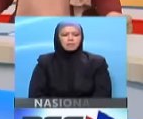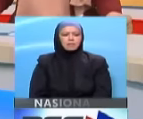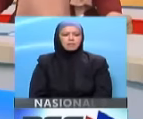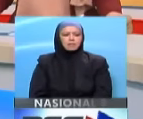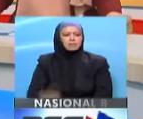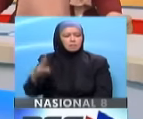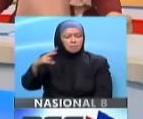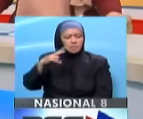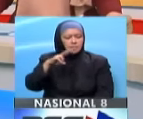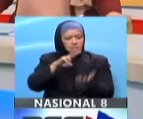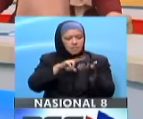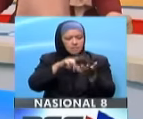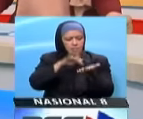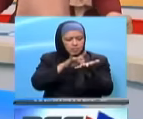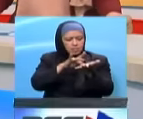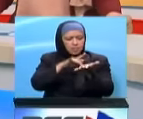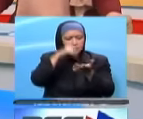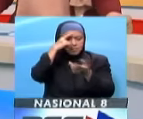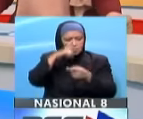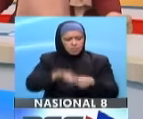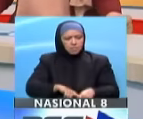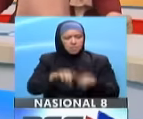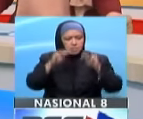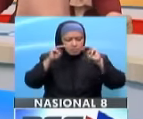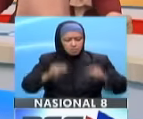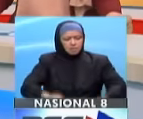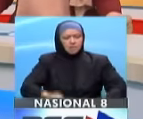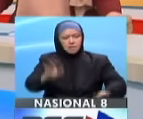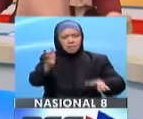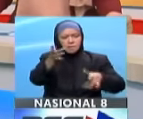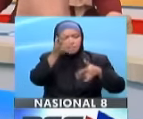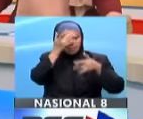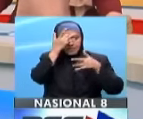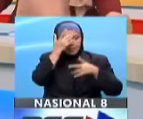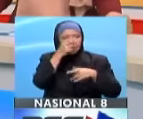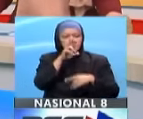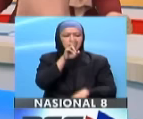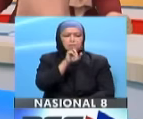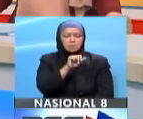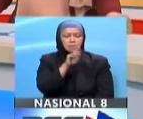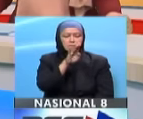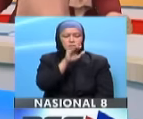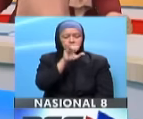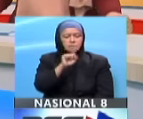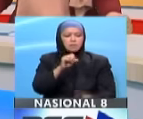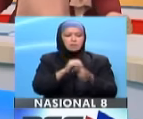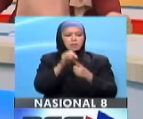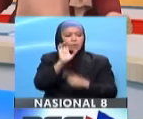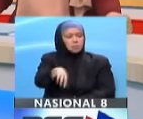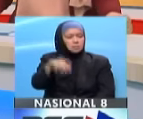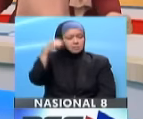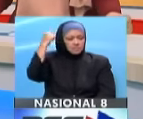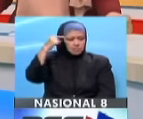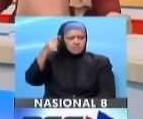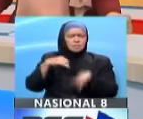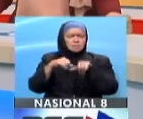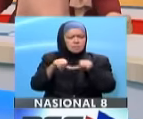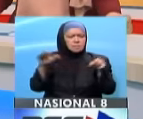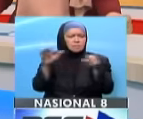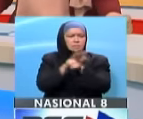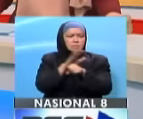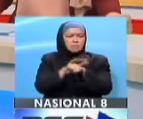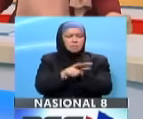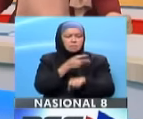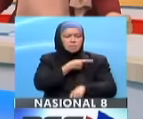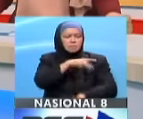Vaksin untuk manusia bagi wabak penyakit anjing gila atau rabies masih mencukupi. Kementerian Kesihatan menerusi timbalan menterinya Datuk Seri Dr.